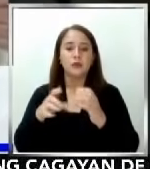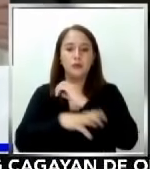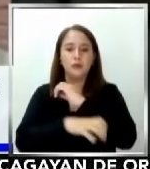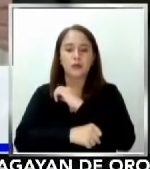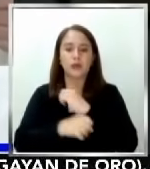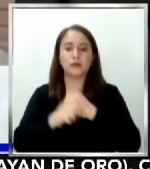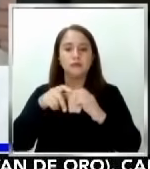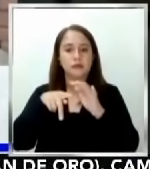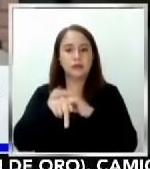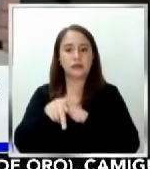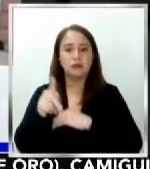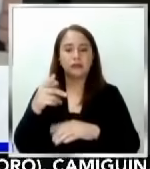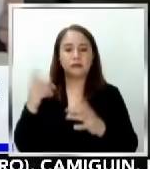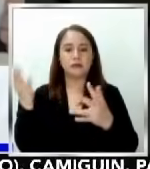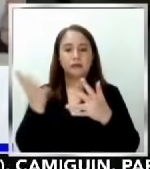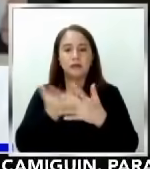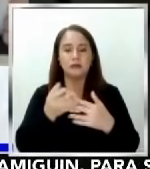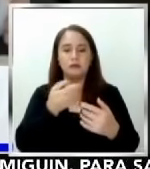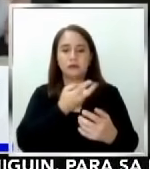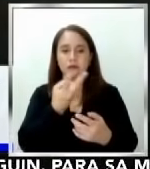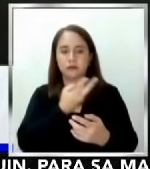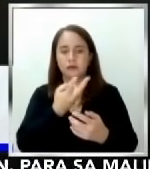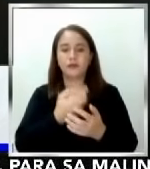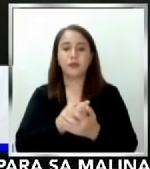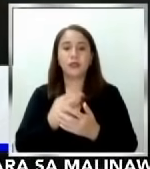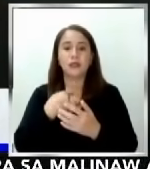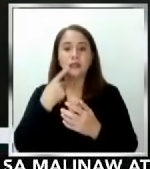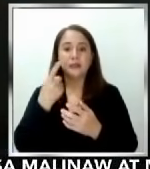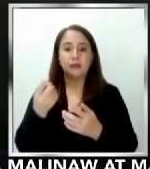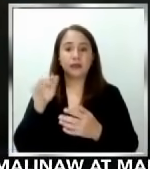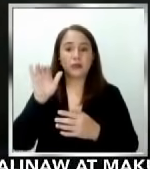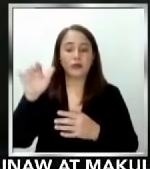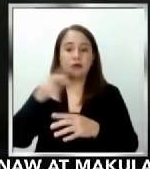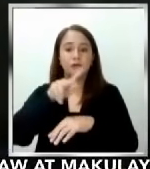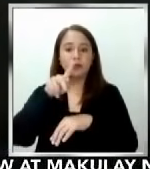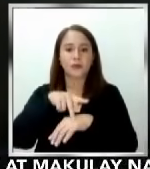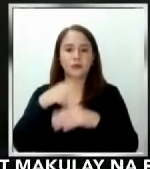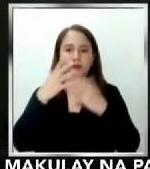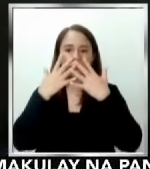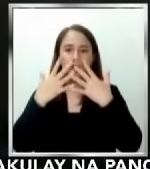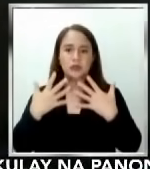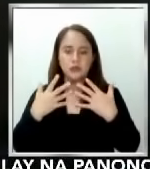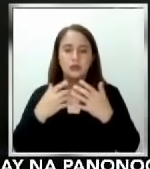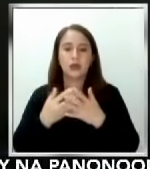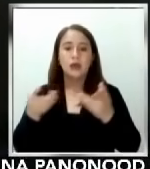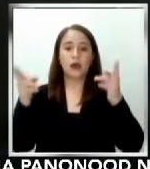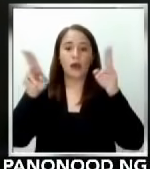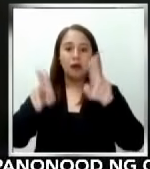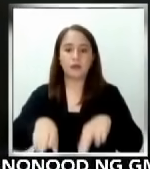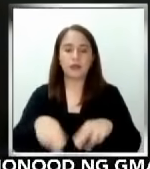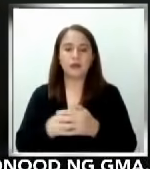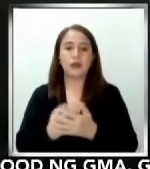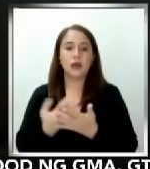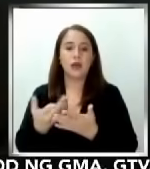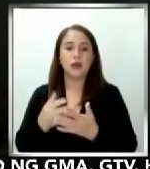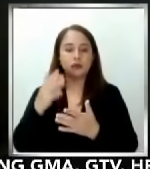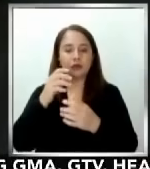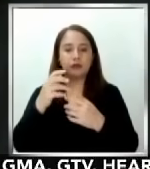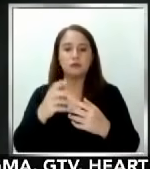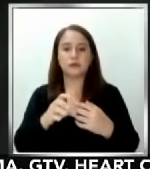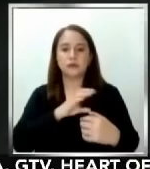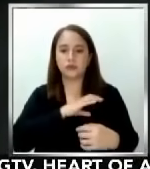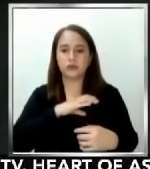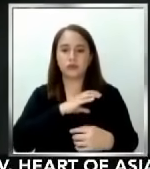sinampa laban sa mga suspect. Ayon sa pahayag ng Grab Philippines, ikinalulungkot nila ang insidenteng ito at nakikiramay sila sa pamilya ng